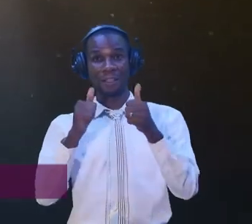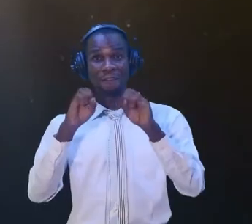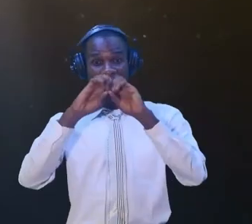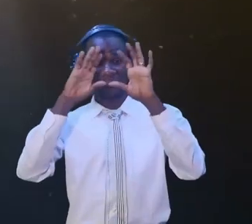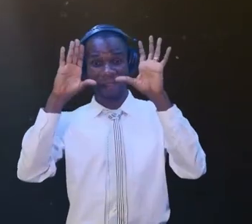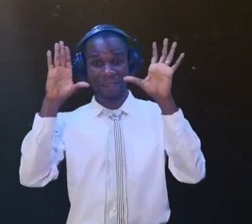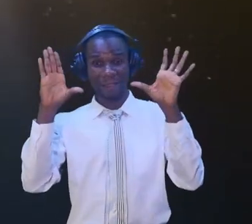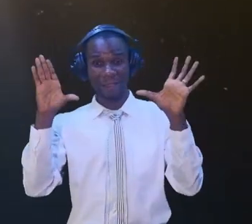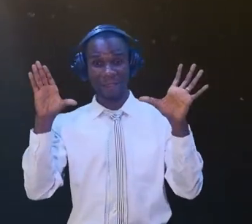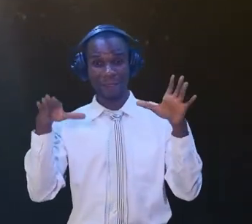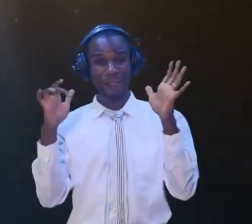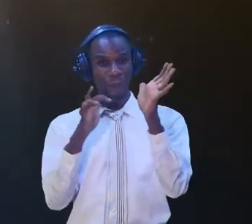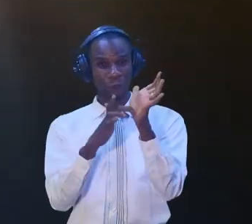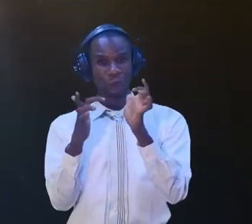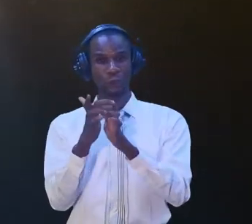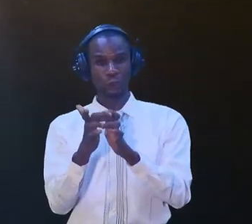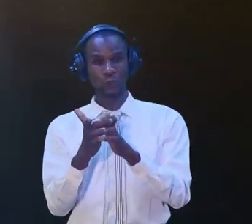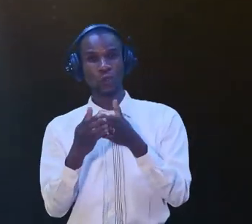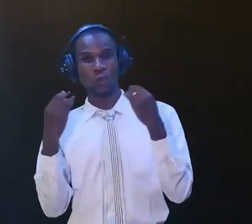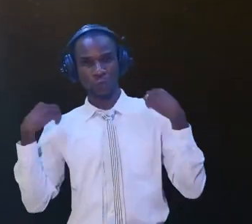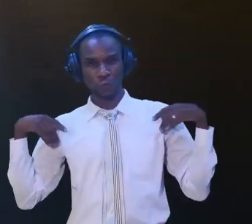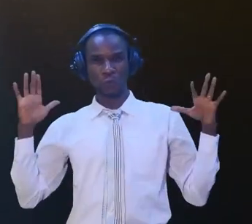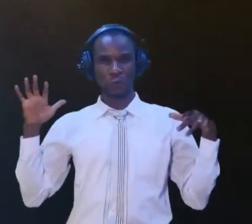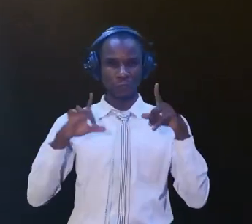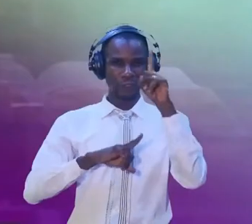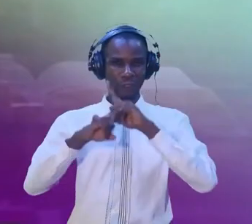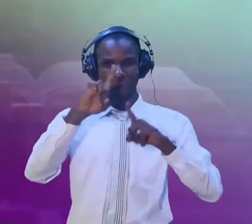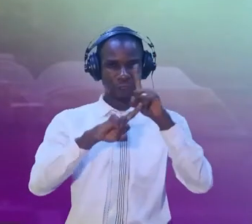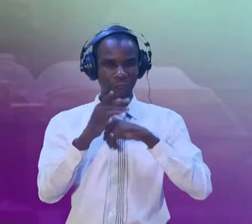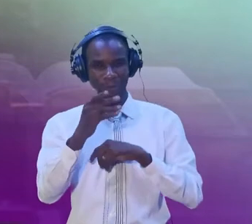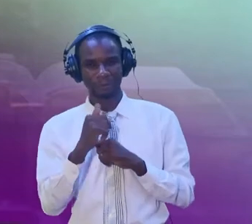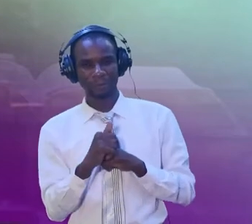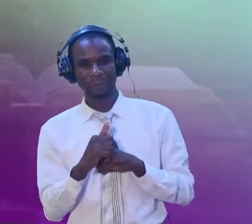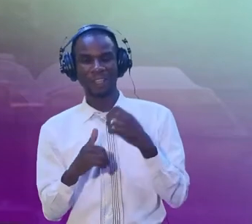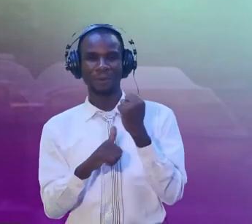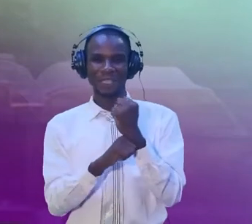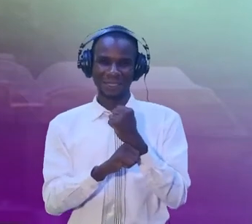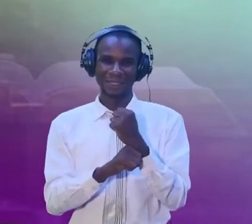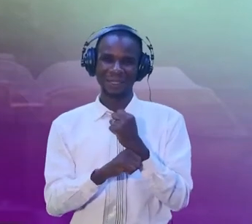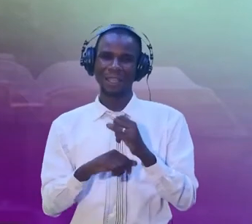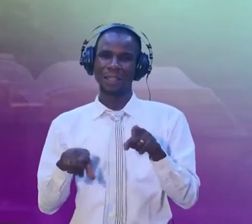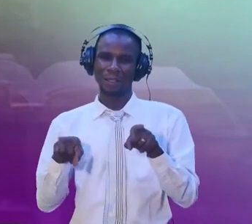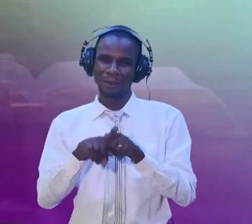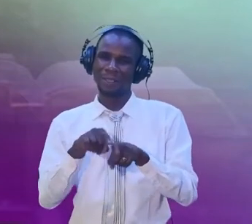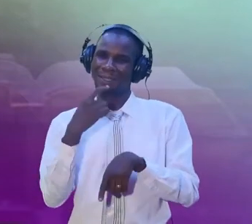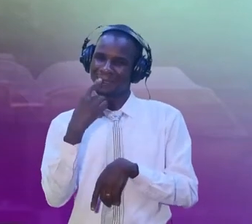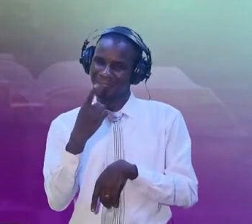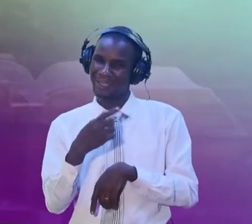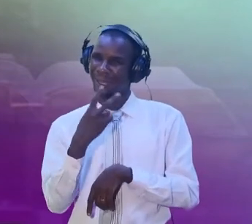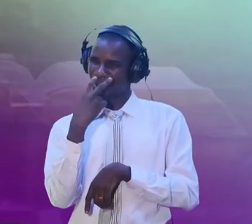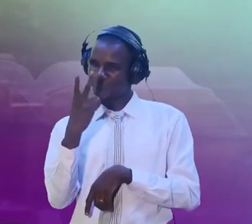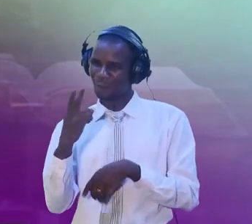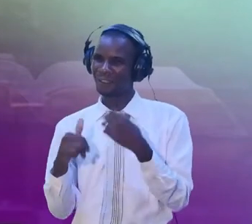ya kufa. Na hao wanaona malaika hao walikutana na Yesu walipokufa.